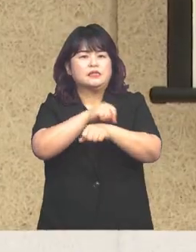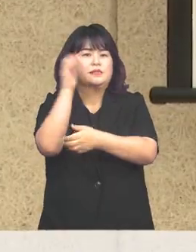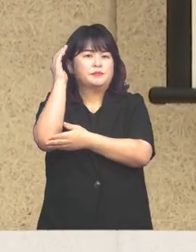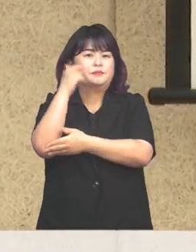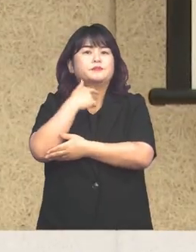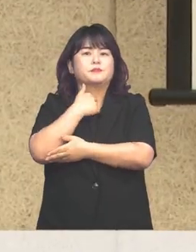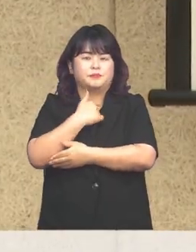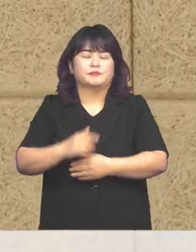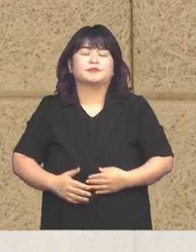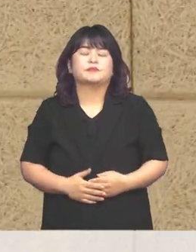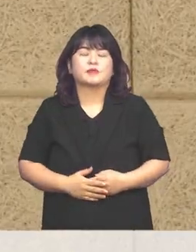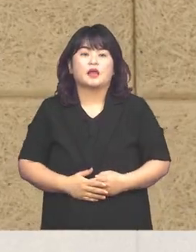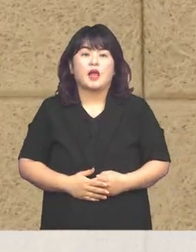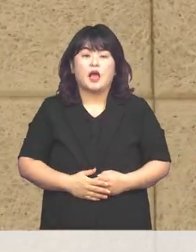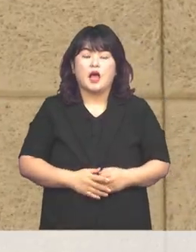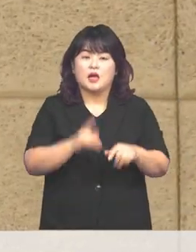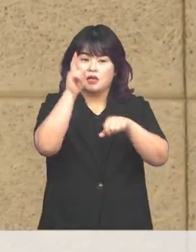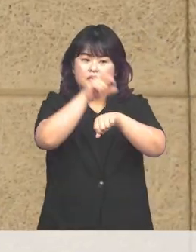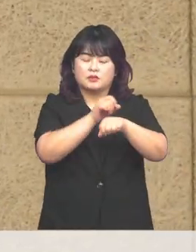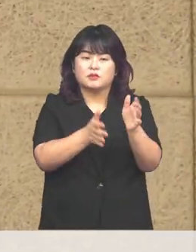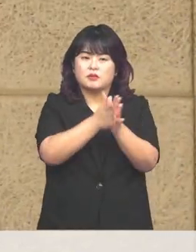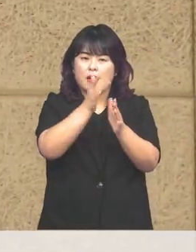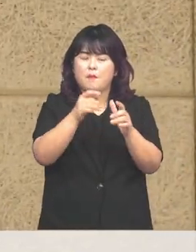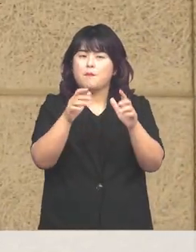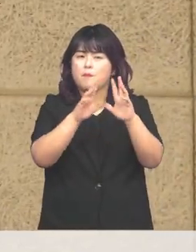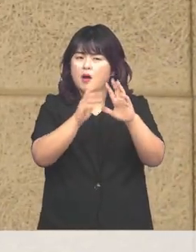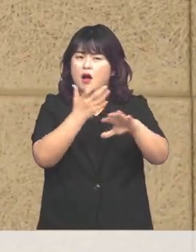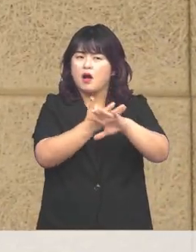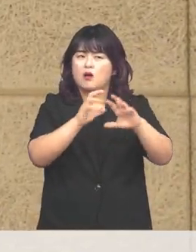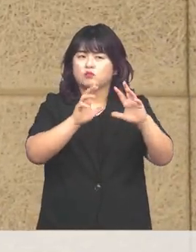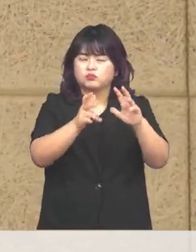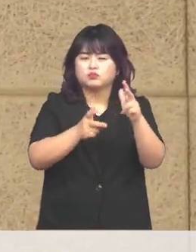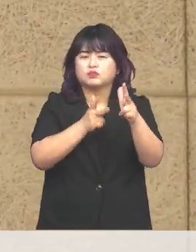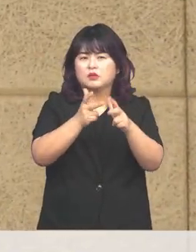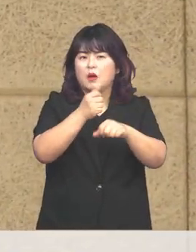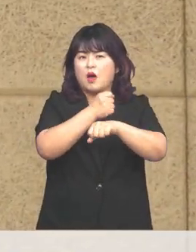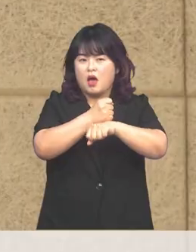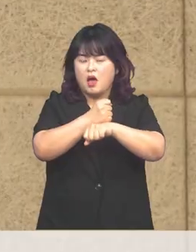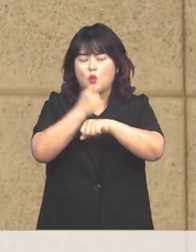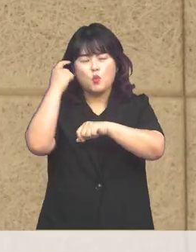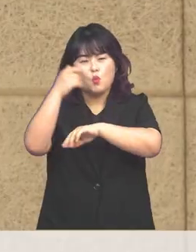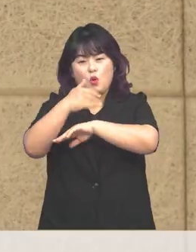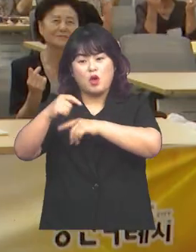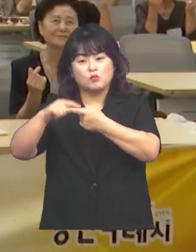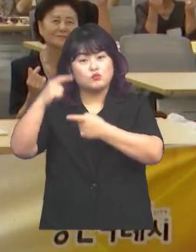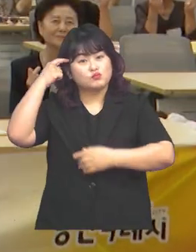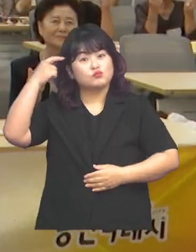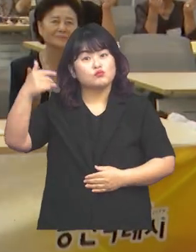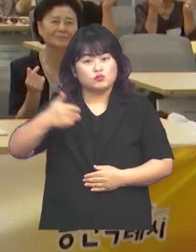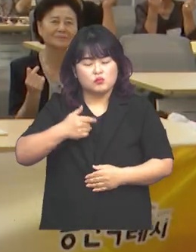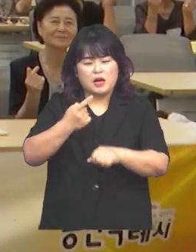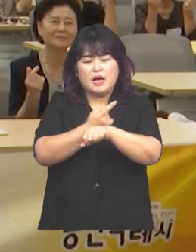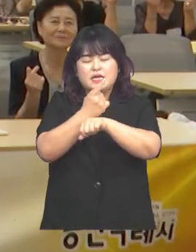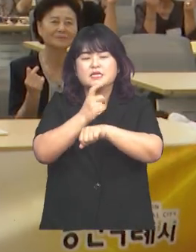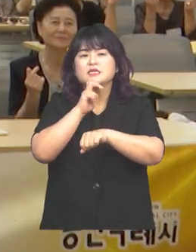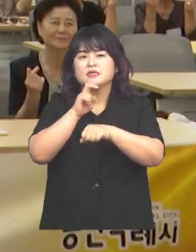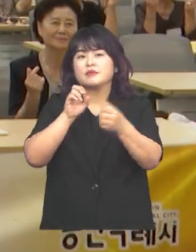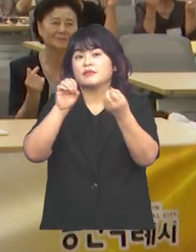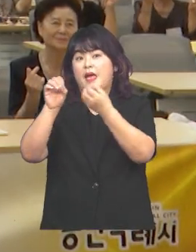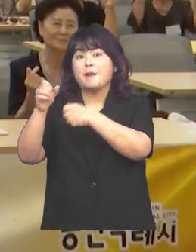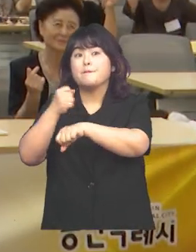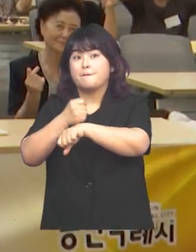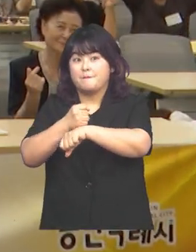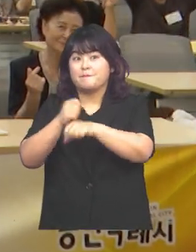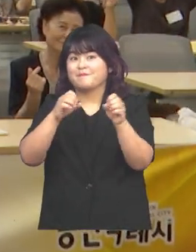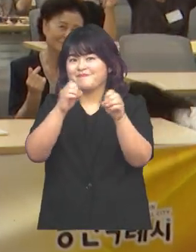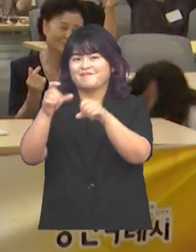간담회를 진행했습니다. 이 시장은 반도체 국가산단 조성이나 경찰대 부지 개발 계획 등을 묻는 수강생들의 질문에 1시간